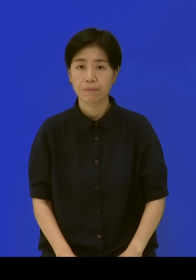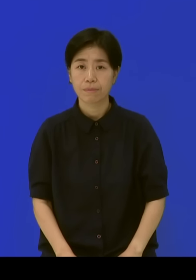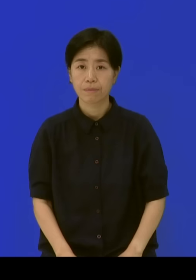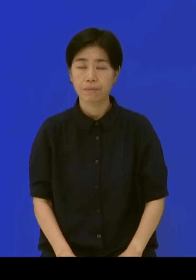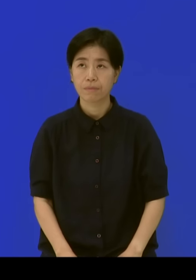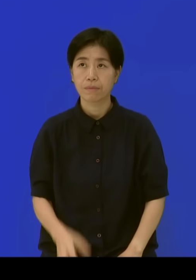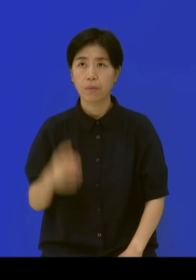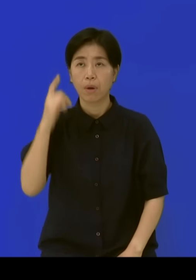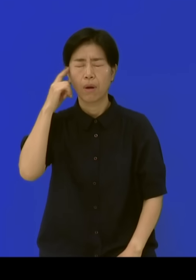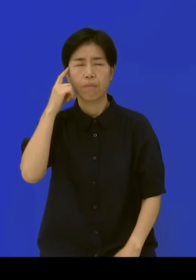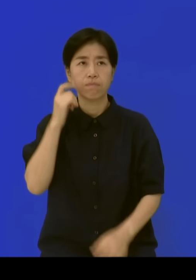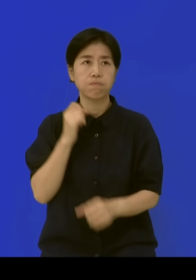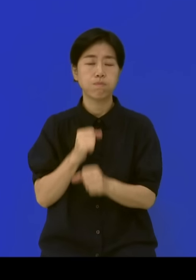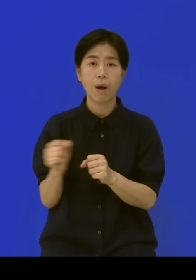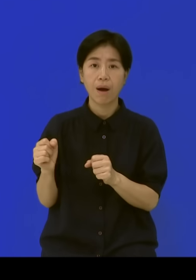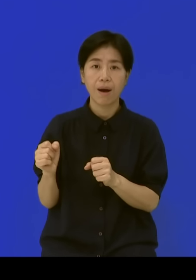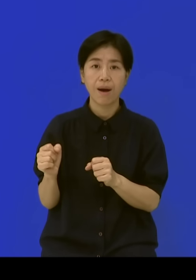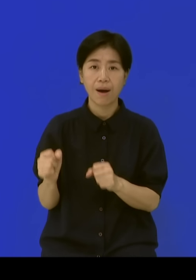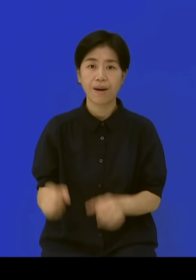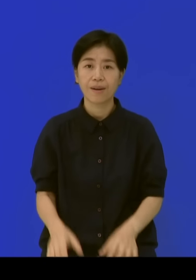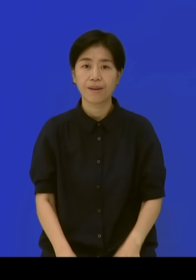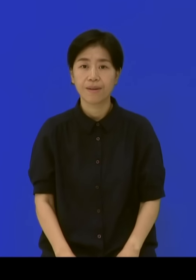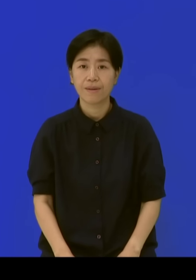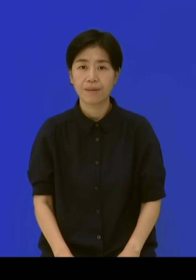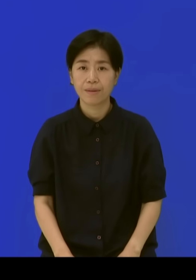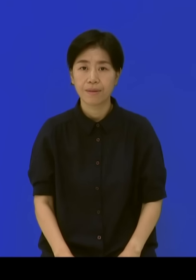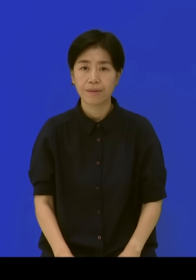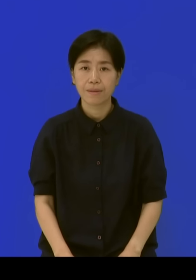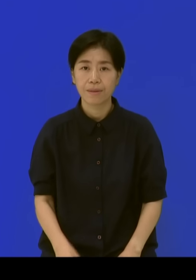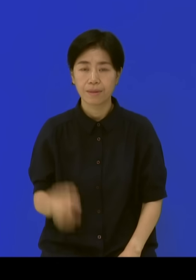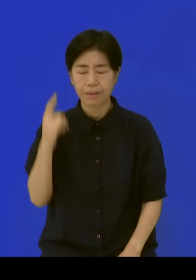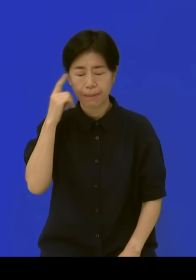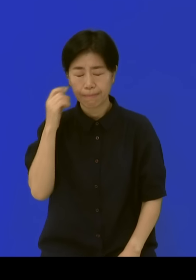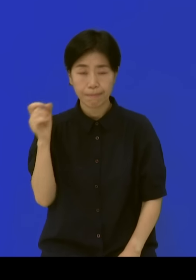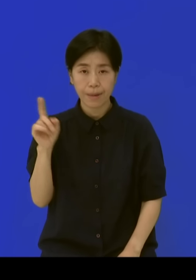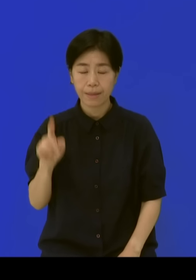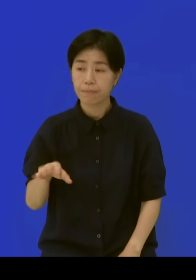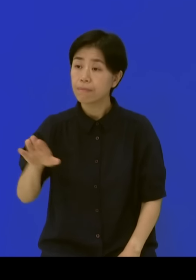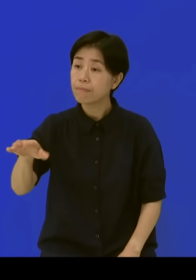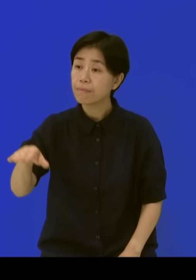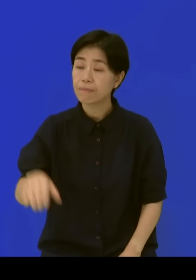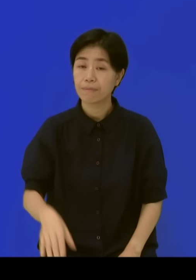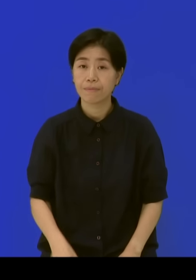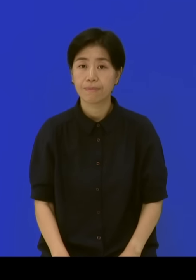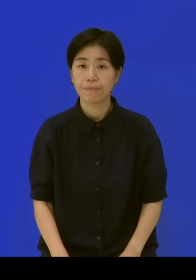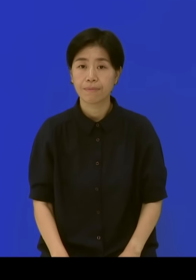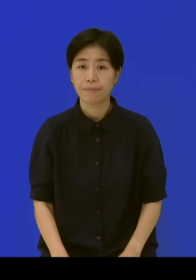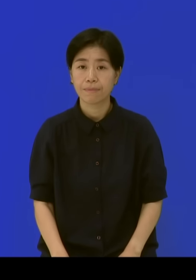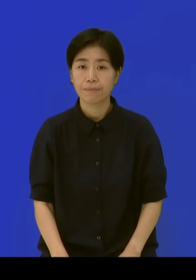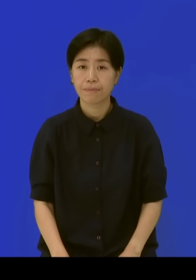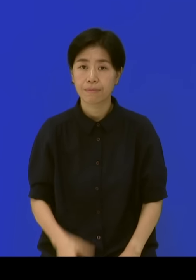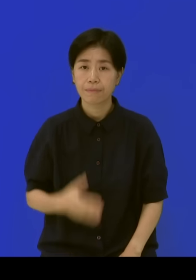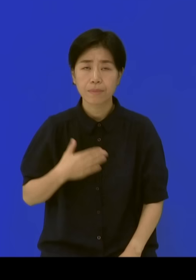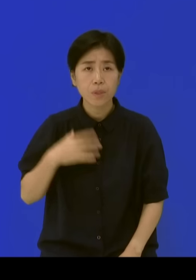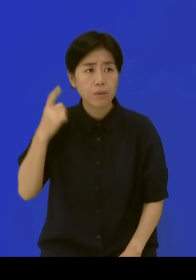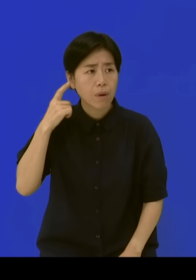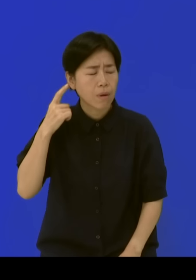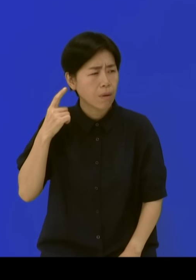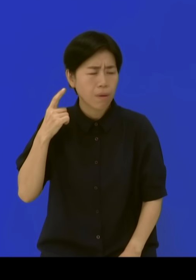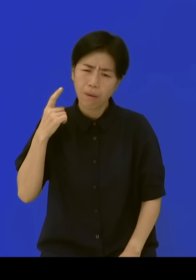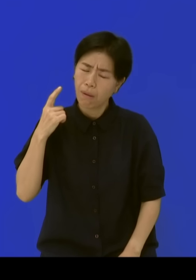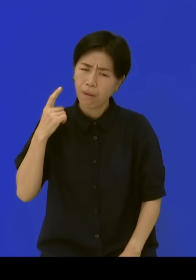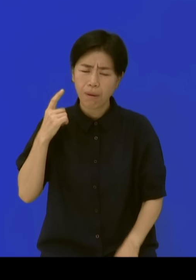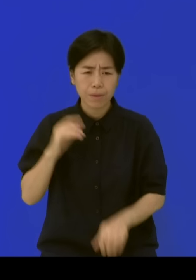잠깐 멍해집니다. 멍해지다가 네. 이제 그러니까 내가 잘못 들은 거겠지?